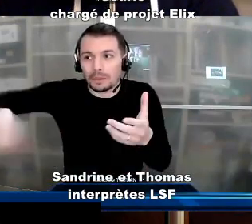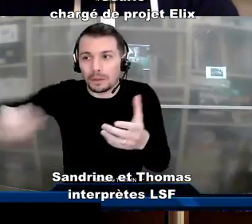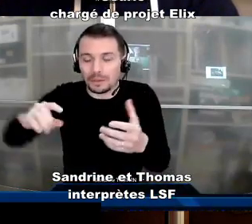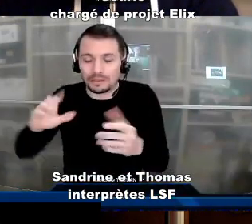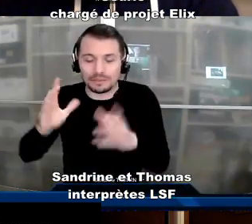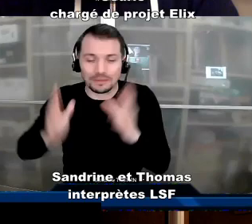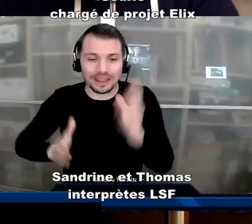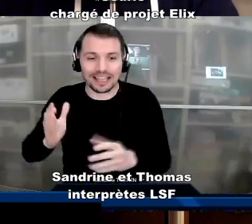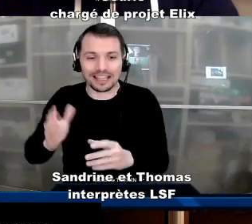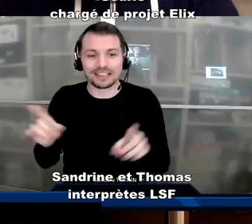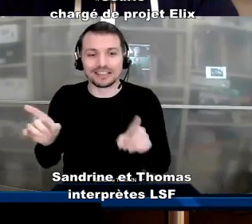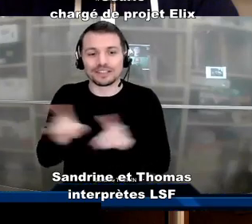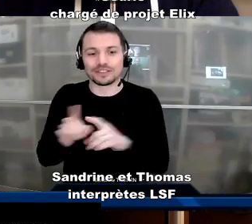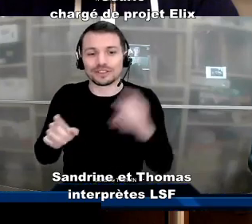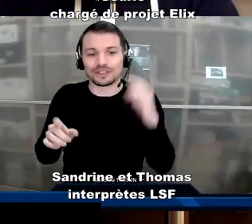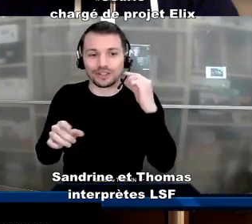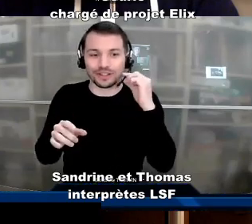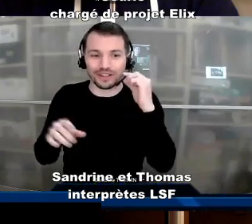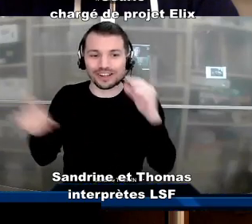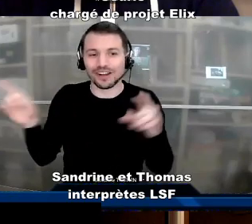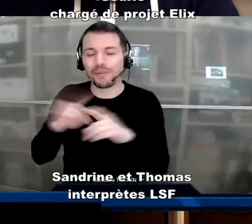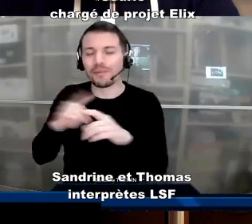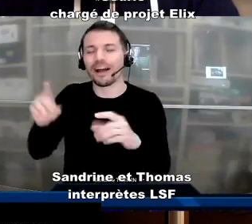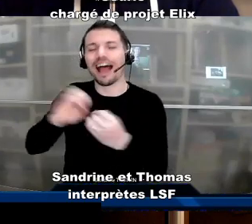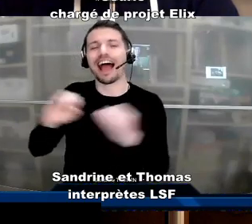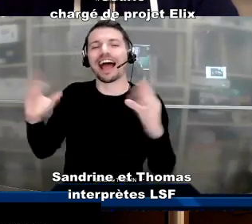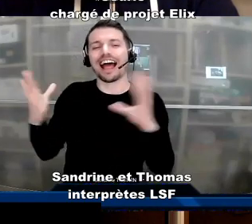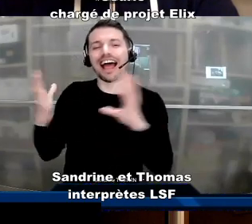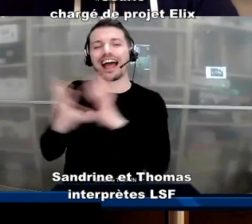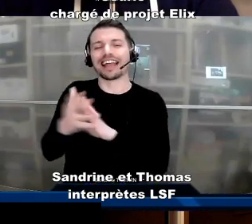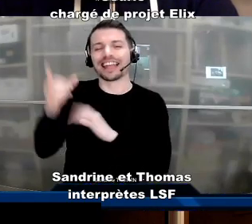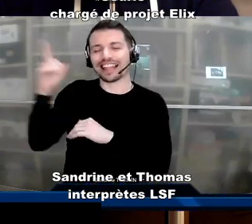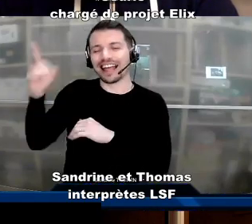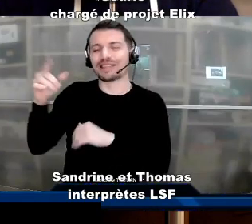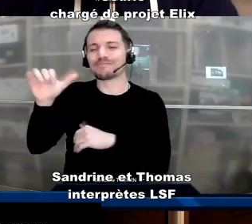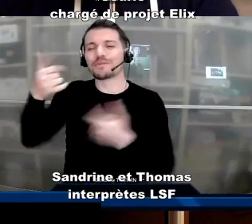Comme le même internet de Jean Castex, là. Comme ça, avec les yeux.